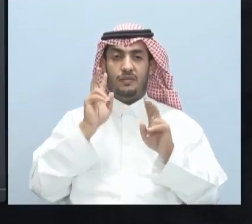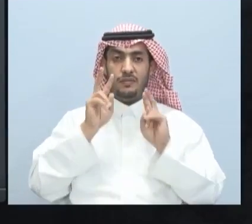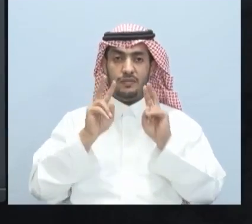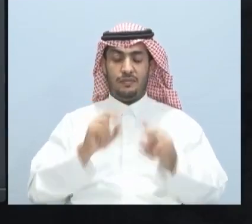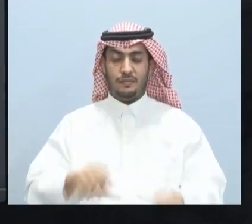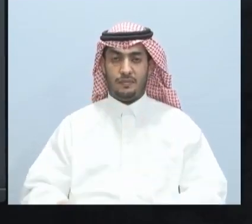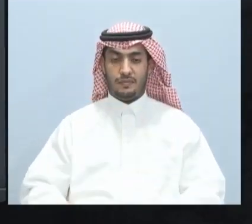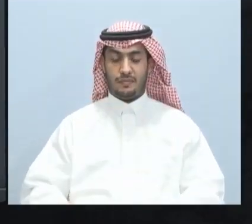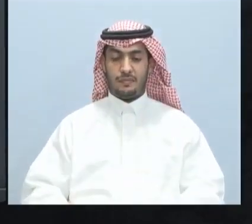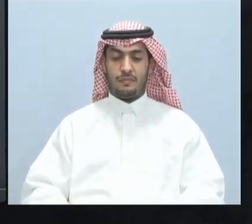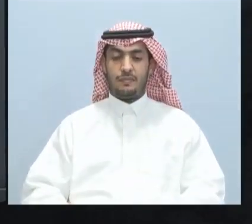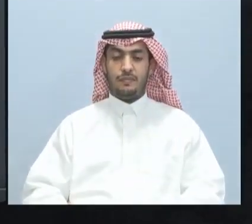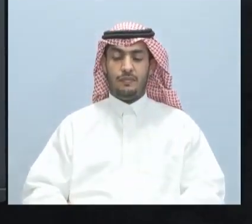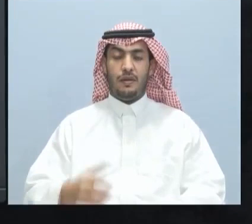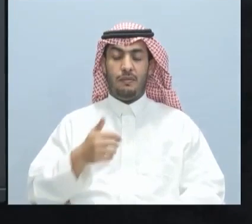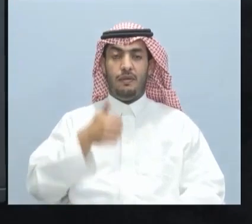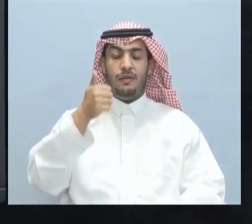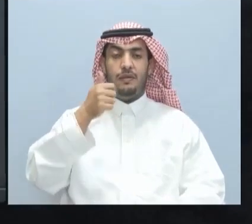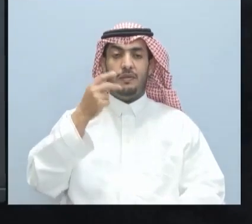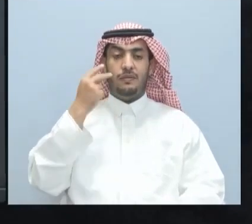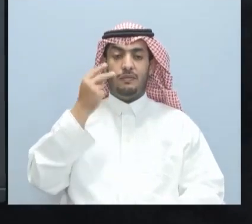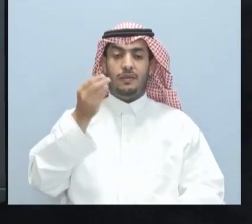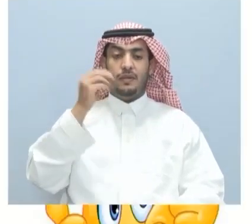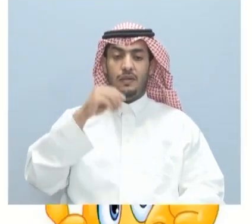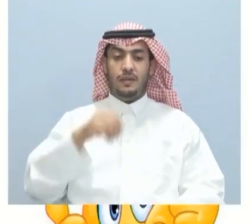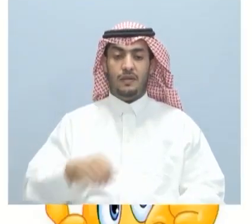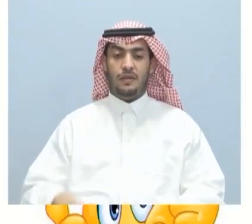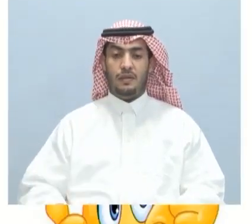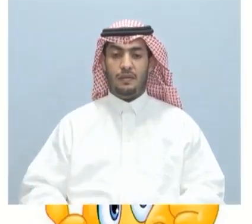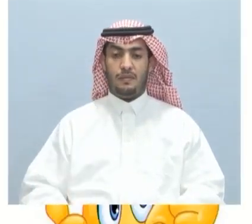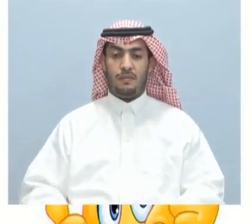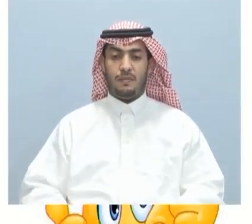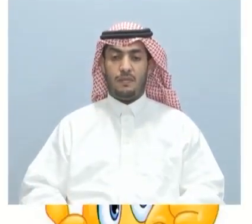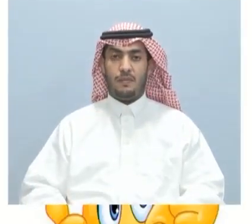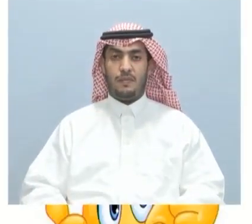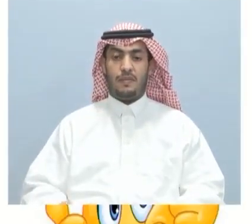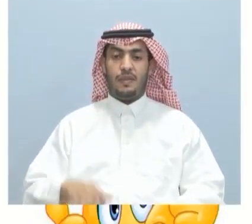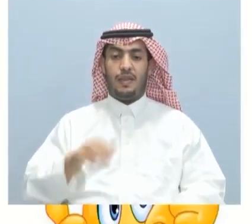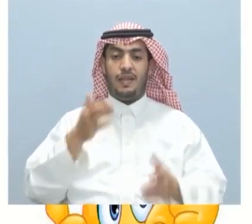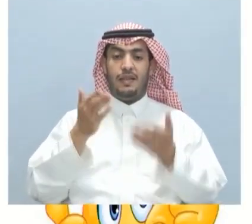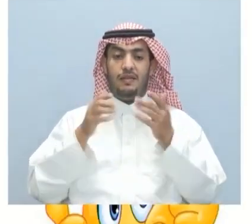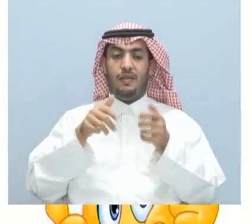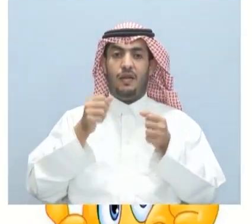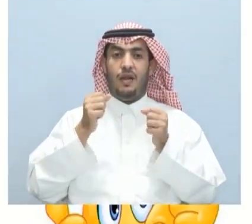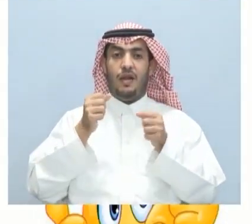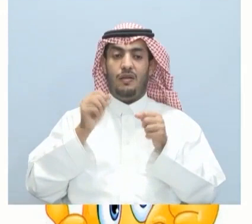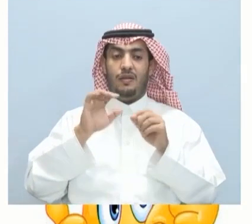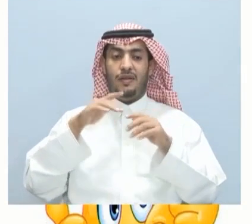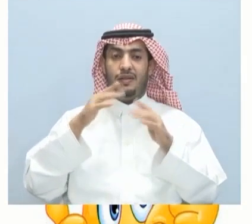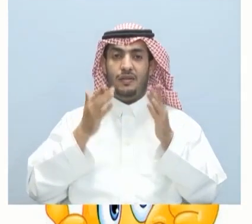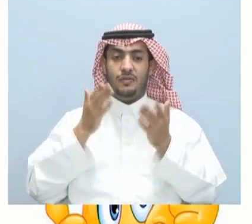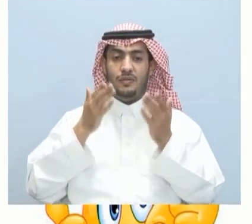كيف تكون وكيف يتم الاتزان سنتعرف عليه اكثر الان ترقم معي ندرس الاتزام في الارجوحه هذهه